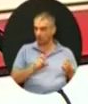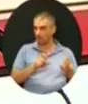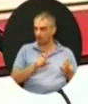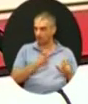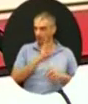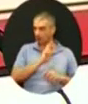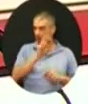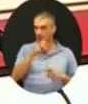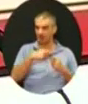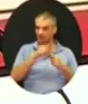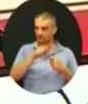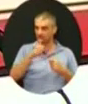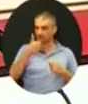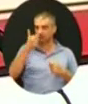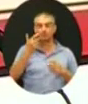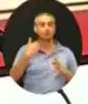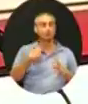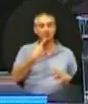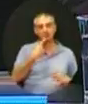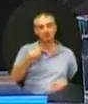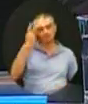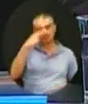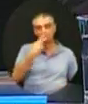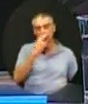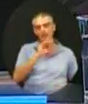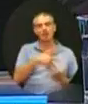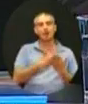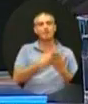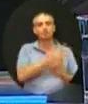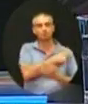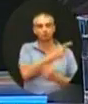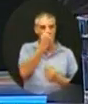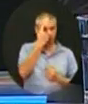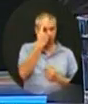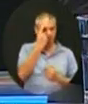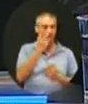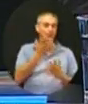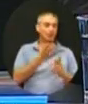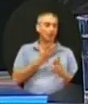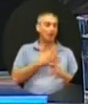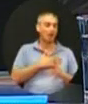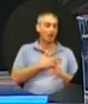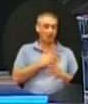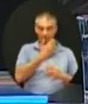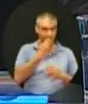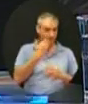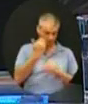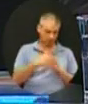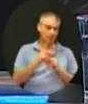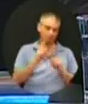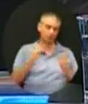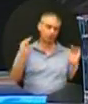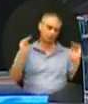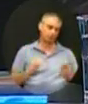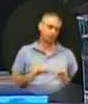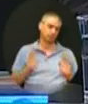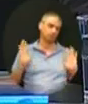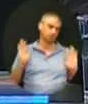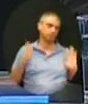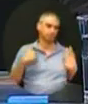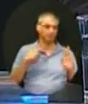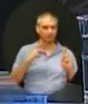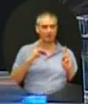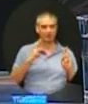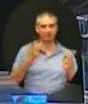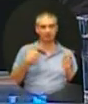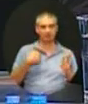ואת העלייה של חברי כנסת סרים ל אמרתי אני מבין שמבחינת המלצת המשטרה היא חושבת תעבור תקופה המתח המסורתית אפשר להוריד את זה ואני מקווה שזה